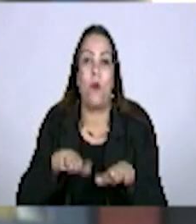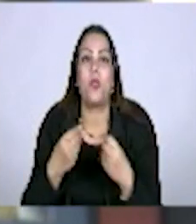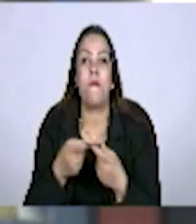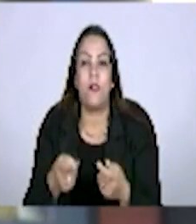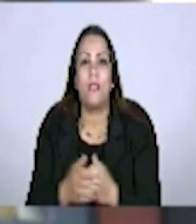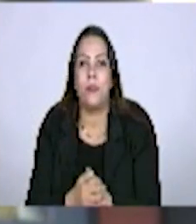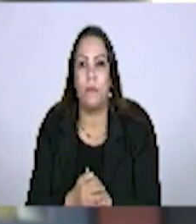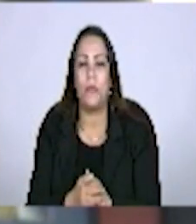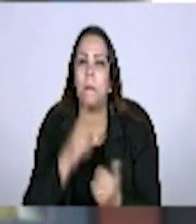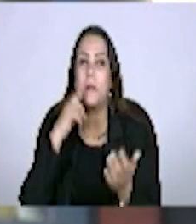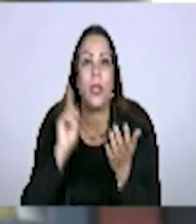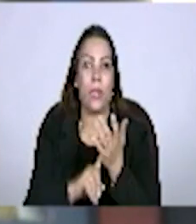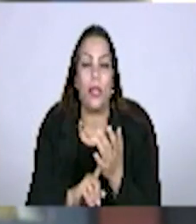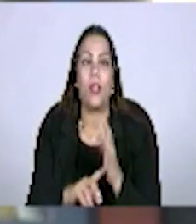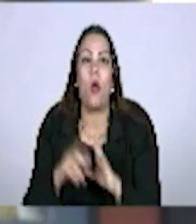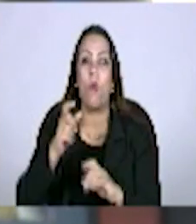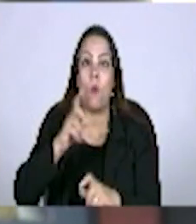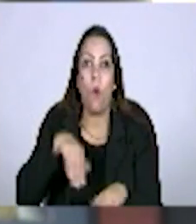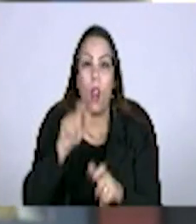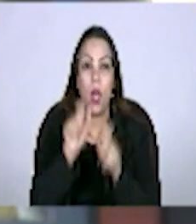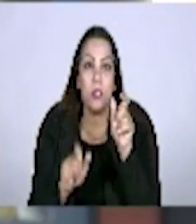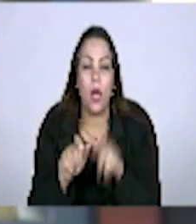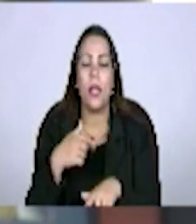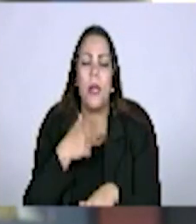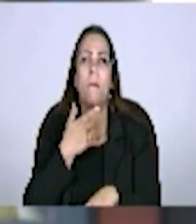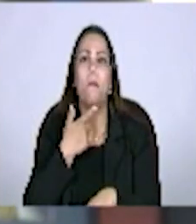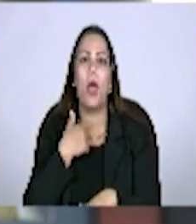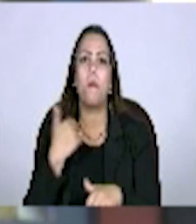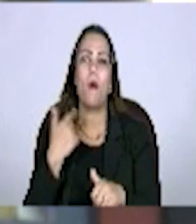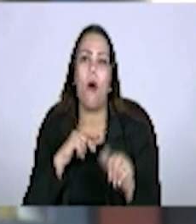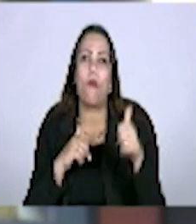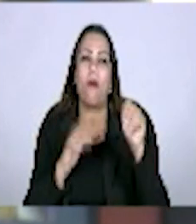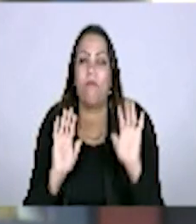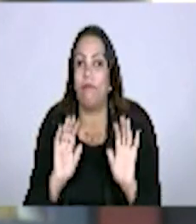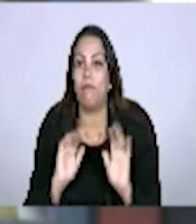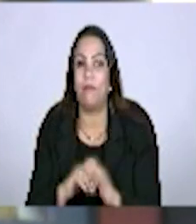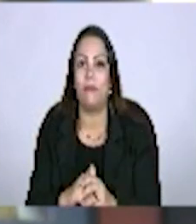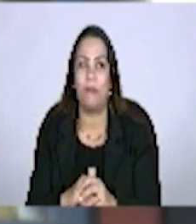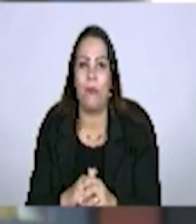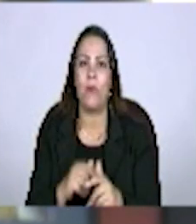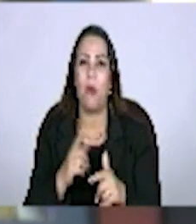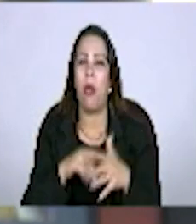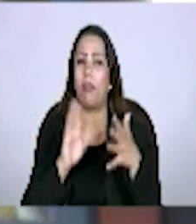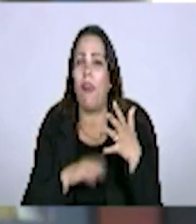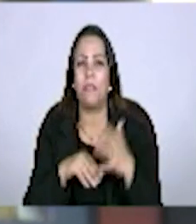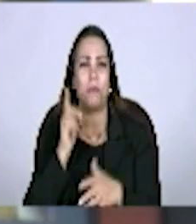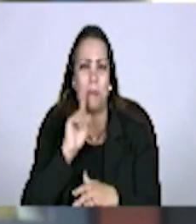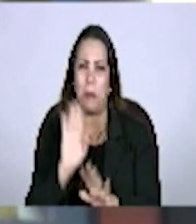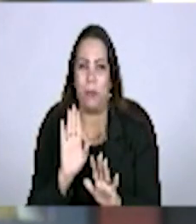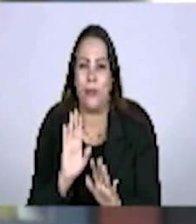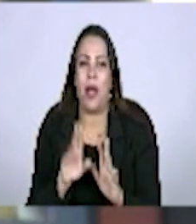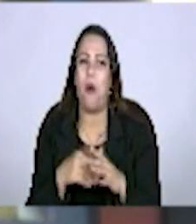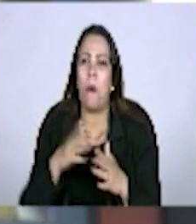فيه بالتاكيد كل انسان بيحب يكون رقم ما بيحبش ان هو يبقى على الهامش او